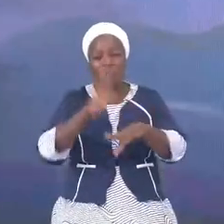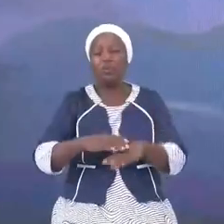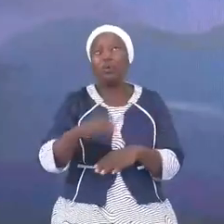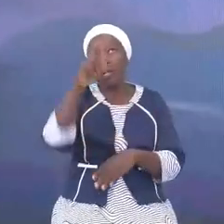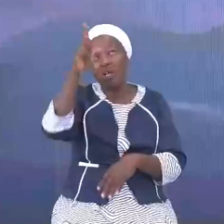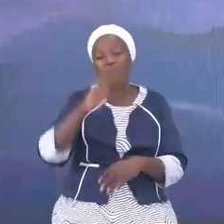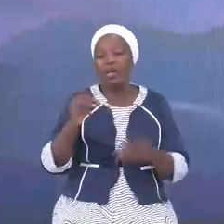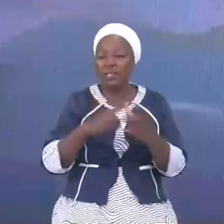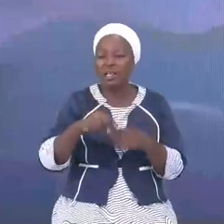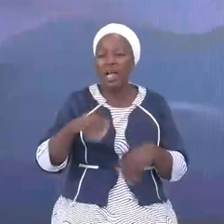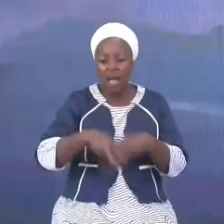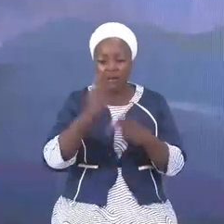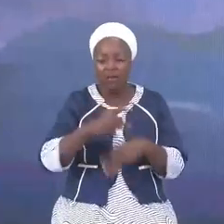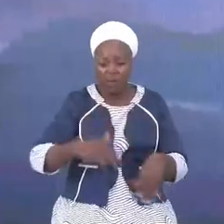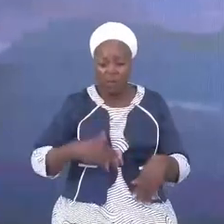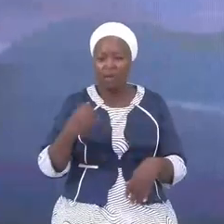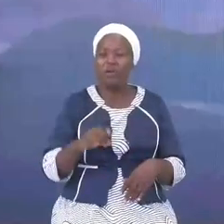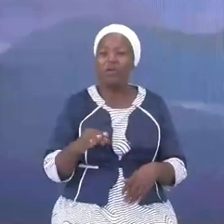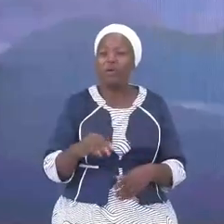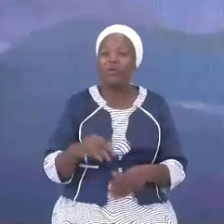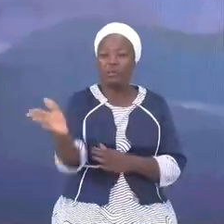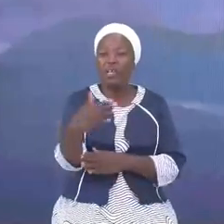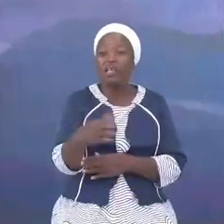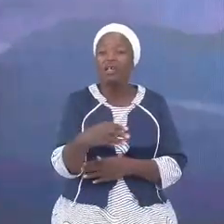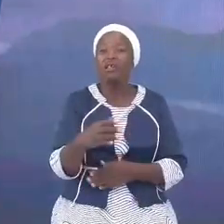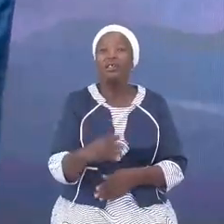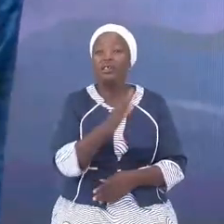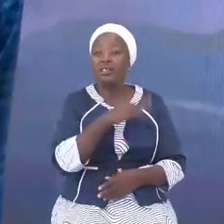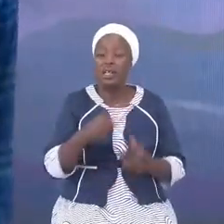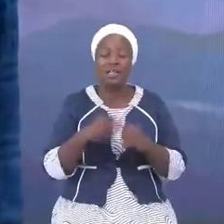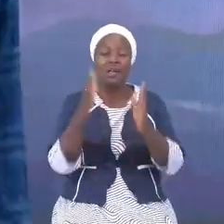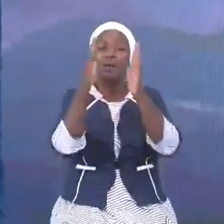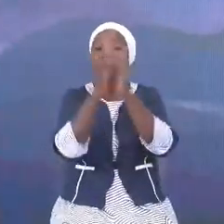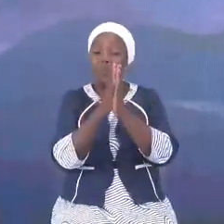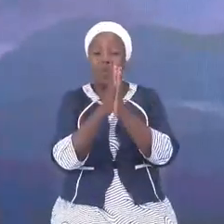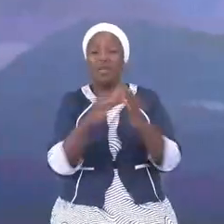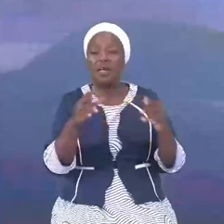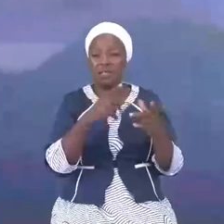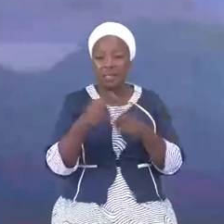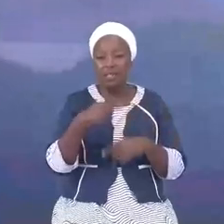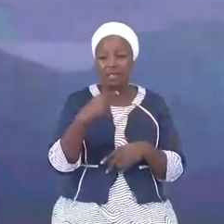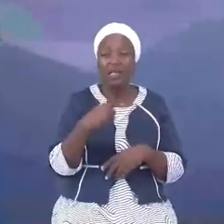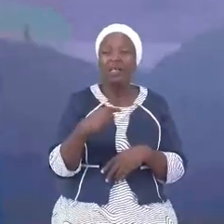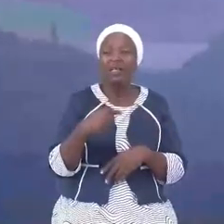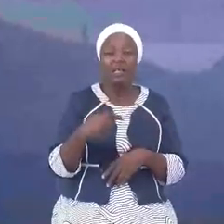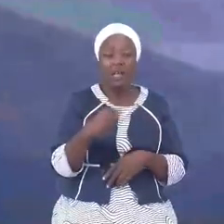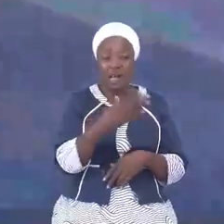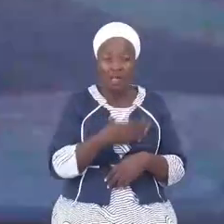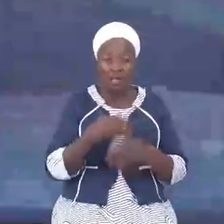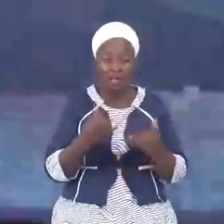sein du séjour des morts, j'ai crié et encore il dit, et tu as entendu ma